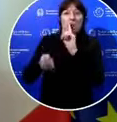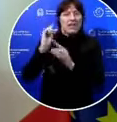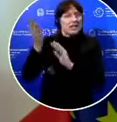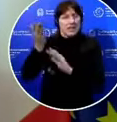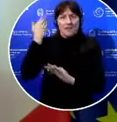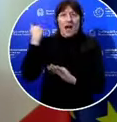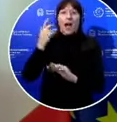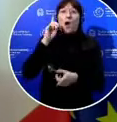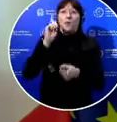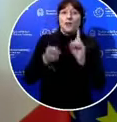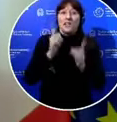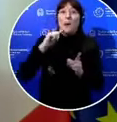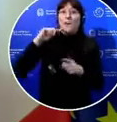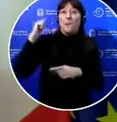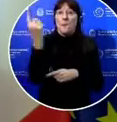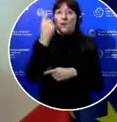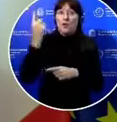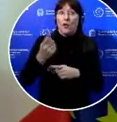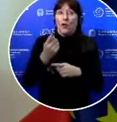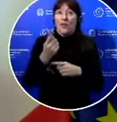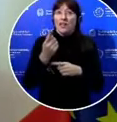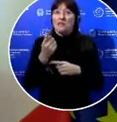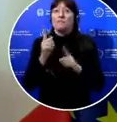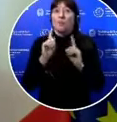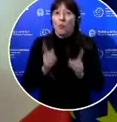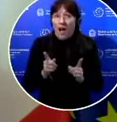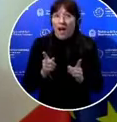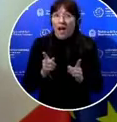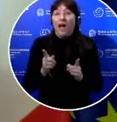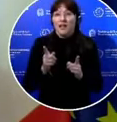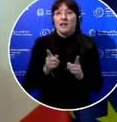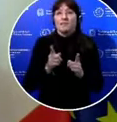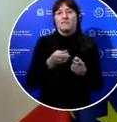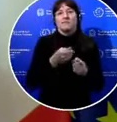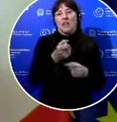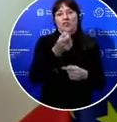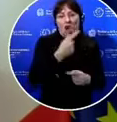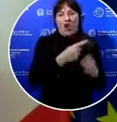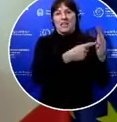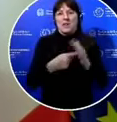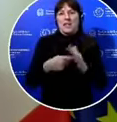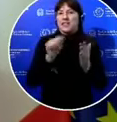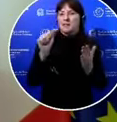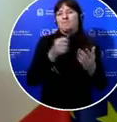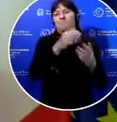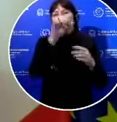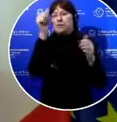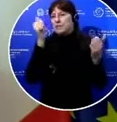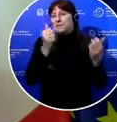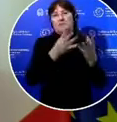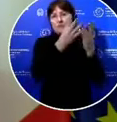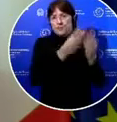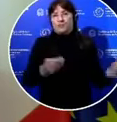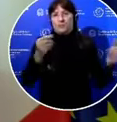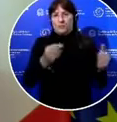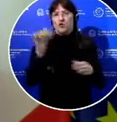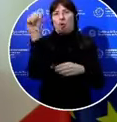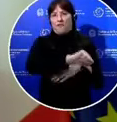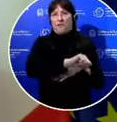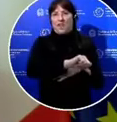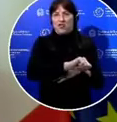migliore politica contro la droga e le dipendenze è quella che le sconfigge, è quella che restituisce i nostri